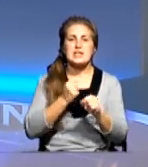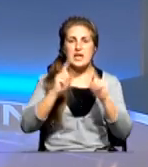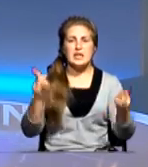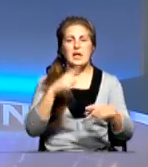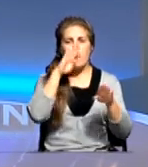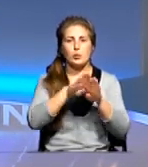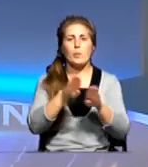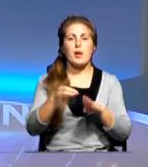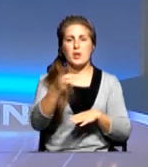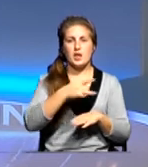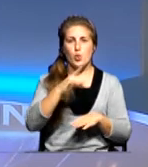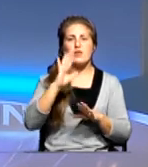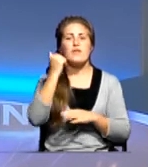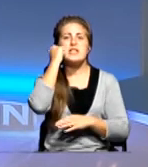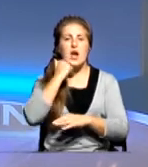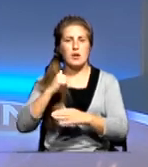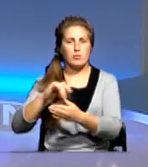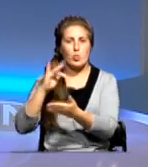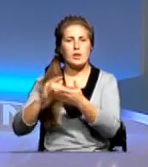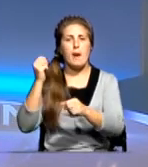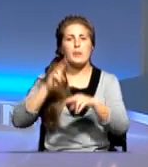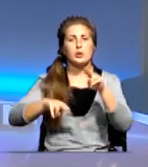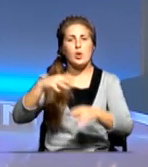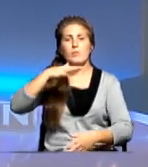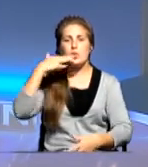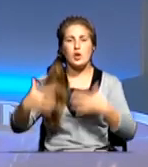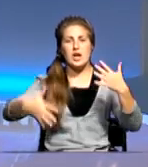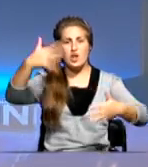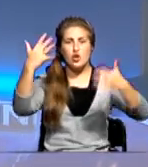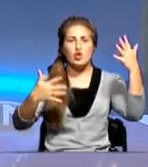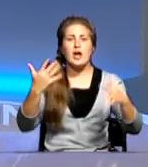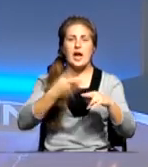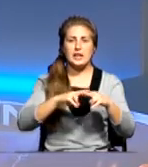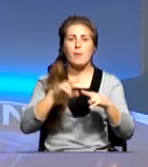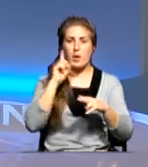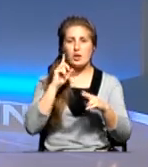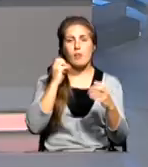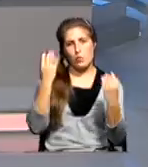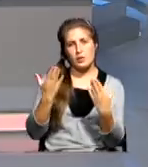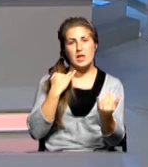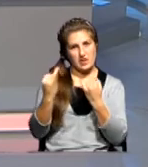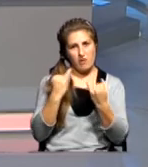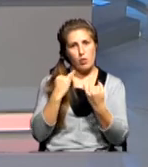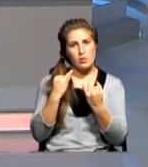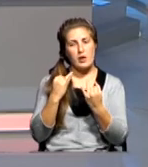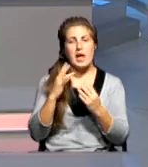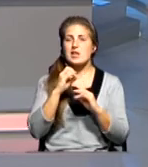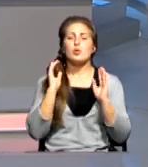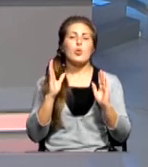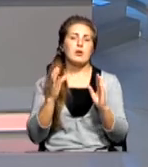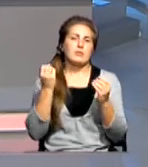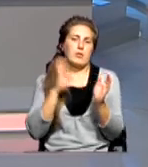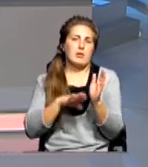микрорайоны в старом городе построить многоэтажки вот это все пока еще на уровне разговоров не только на уровне разговоров